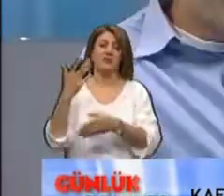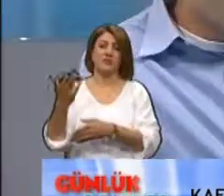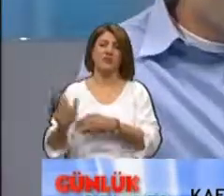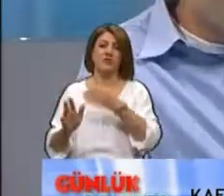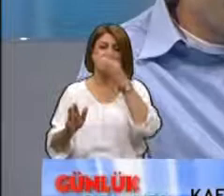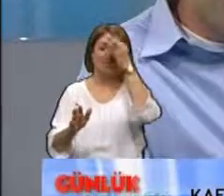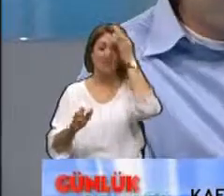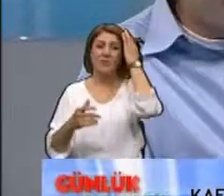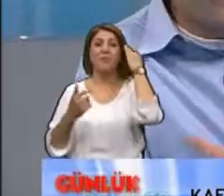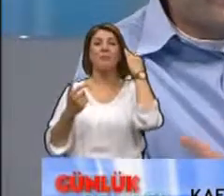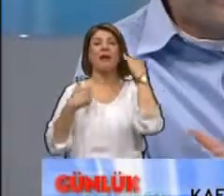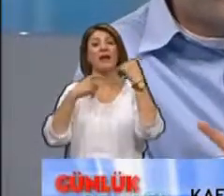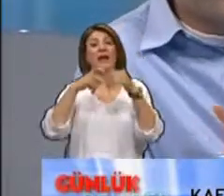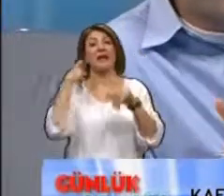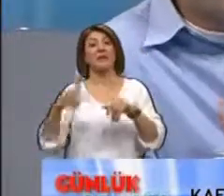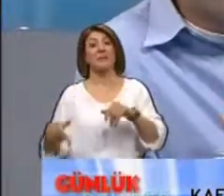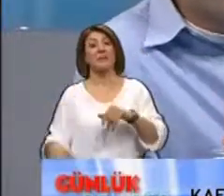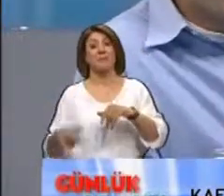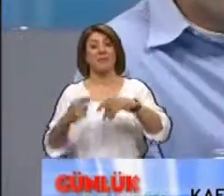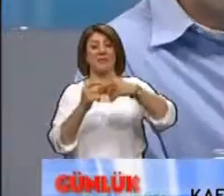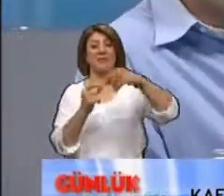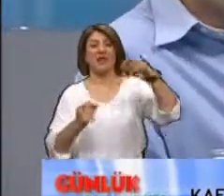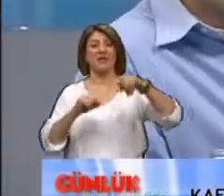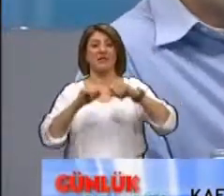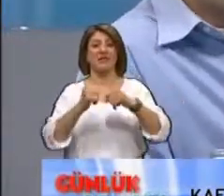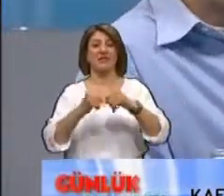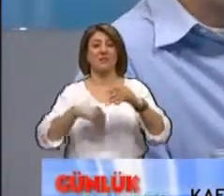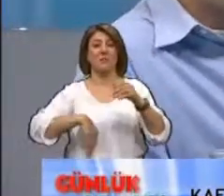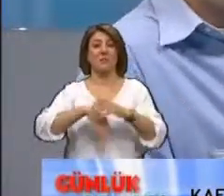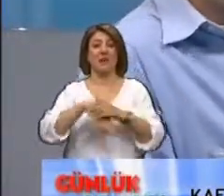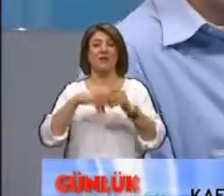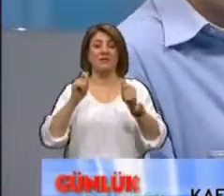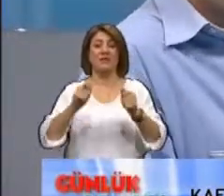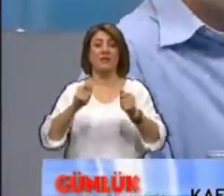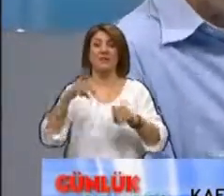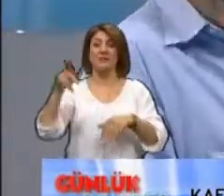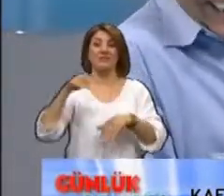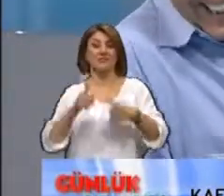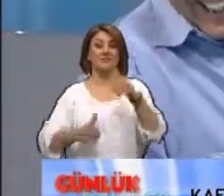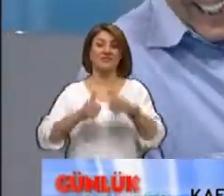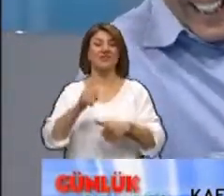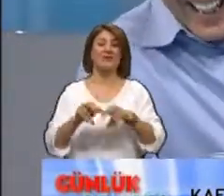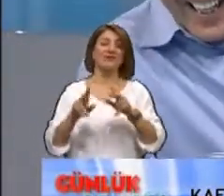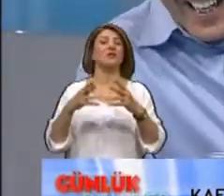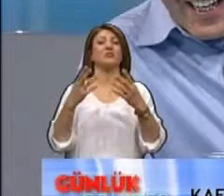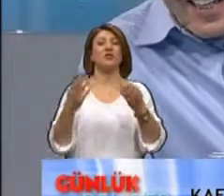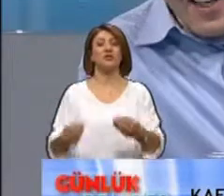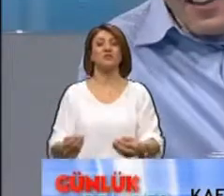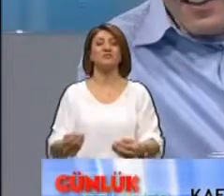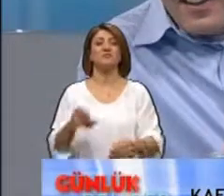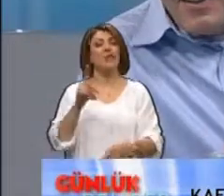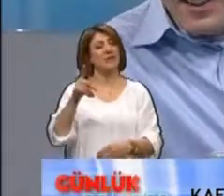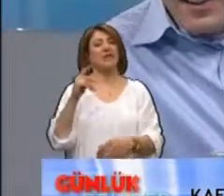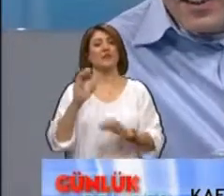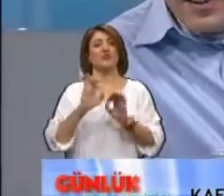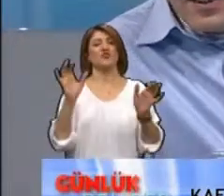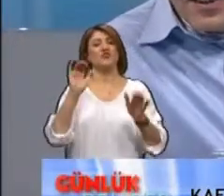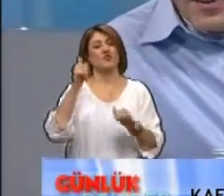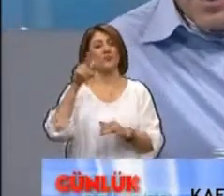et. Ayağımda bağ kırığıyla ben maçı tamamlamıştım. Tamamlamışsın. Bugün hep bir rekabet halindeyim kız kardeşim. Evet yani sen de harikasın ama... Ya